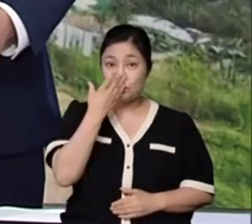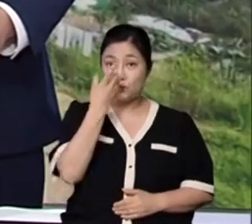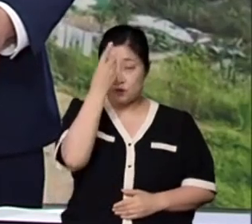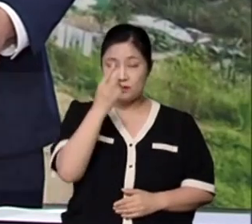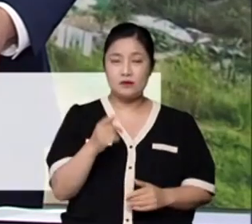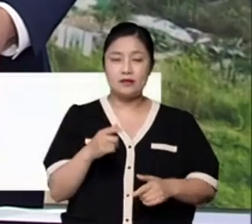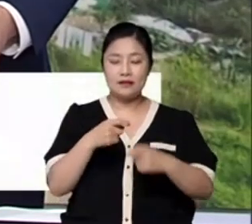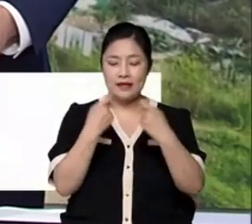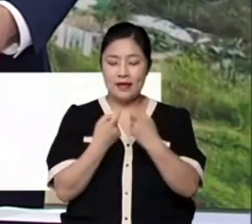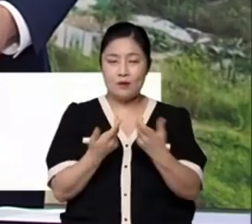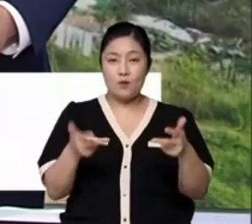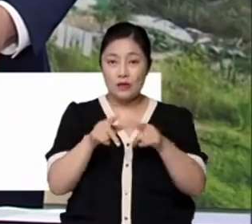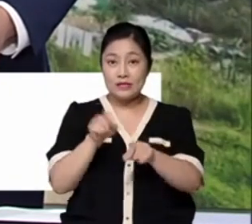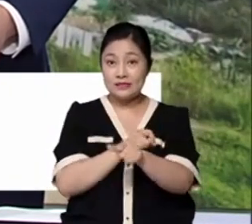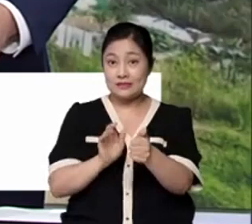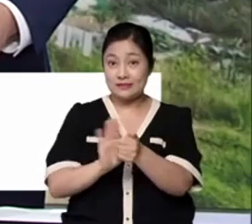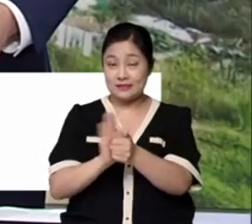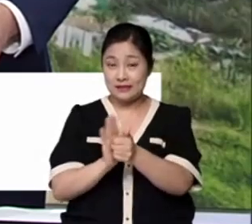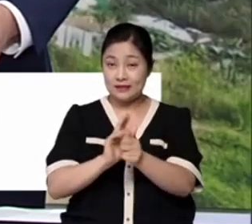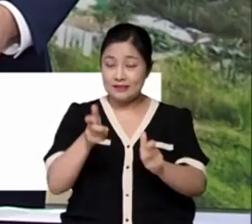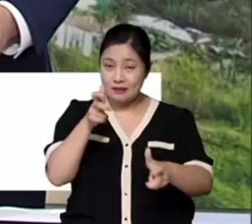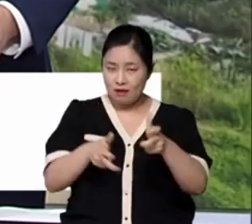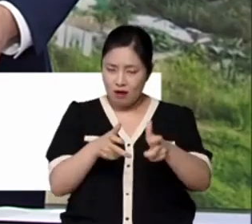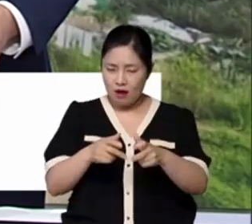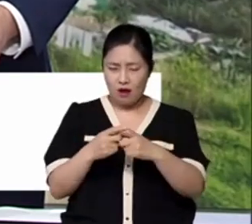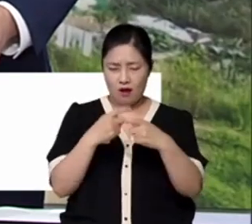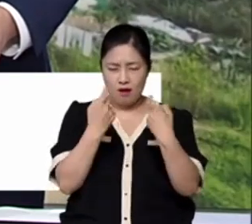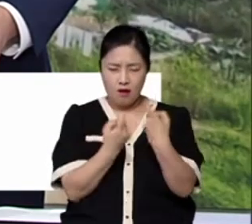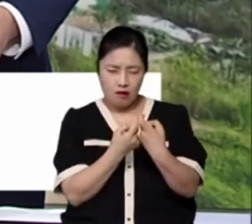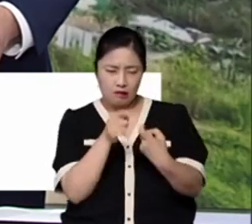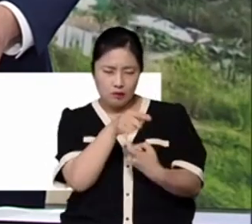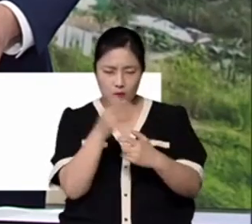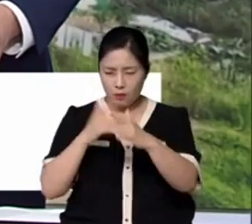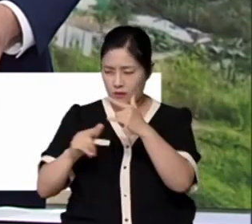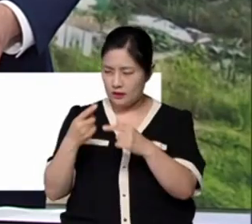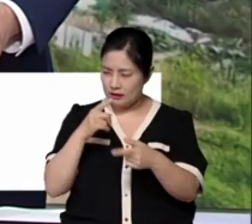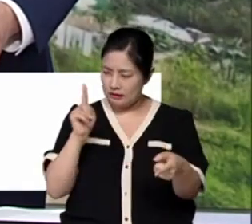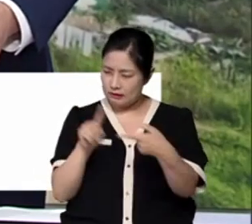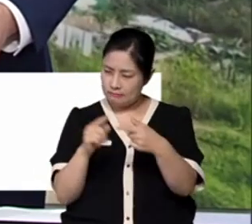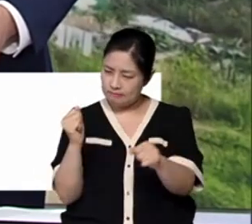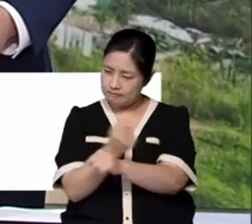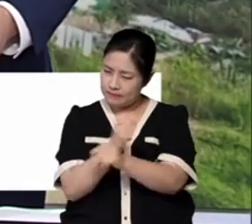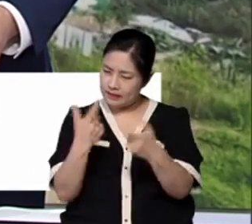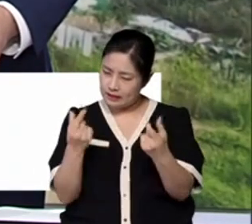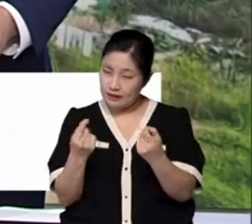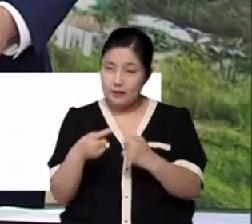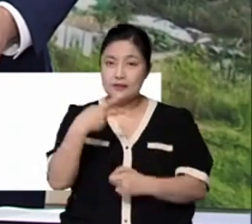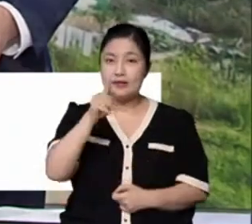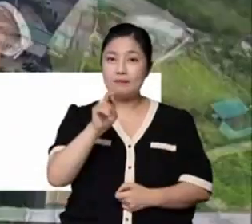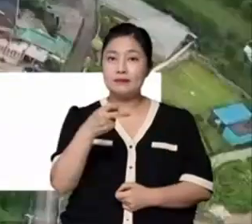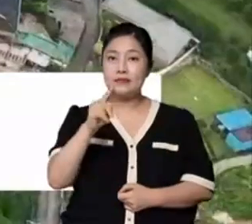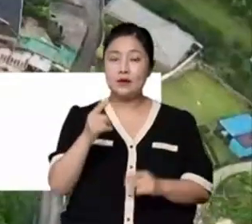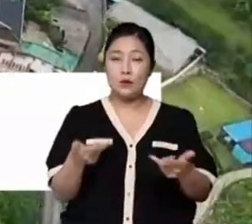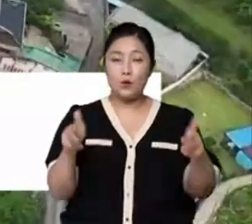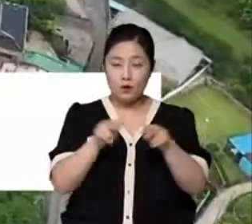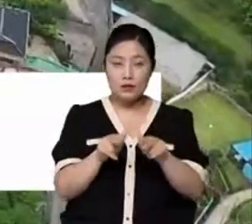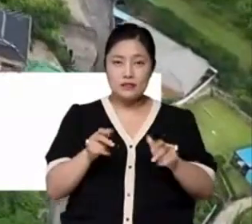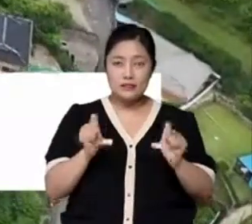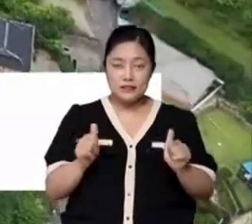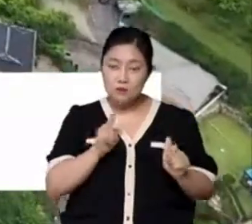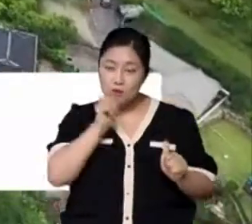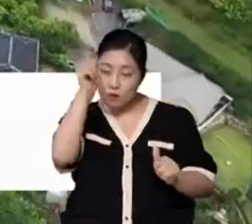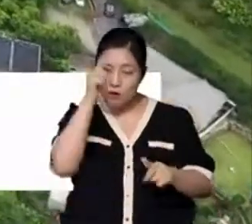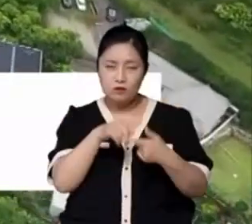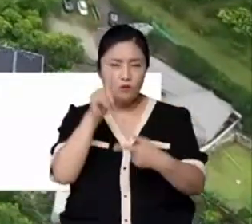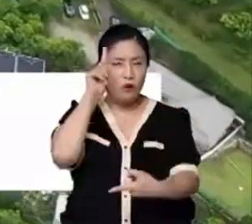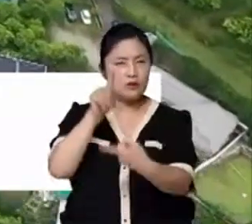순천시의 민간공원 특례 사업을 놓고 업체 특혜와 공무원 결탁 의혹 등이 일고 있는 가운데 삼산공원의 실시계획 무효소송 결과에